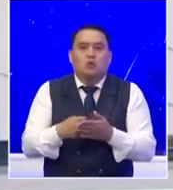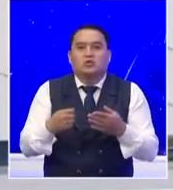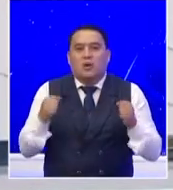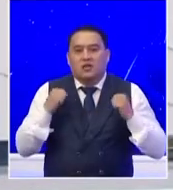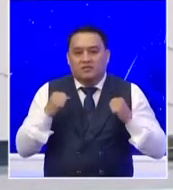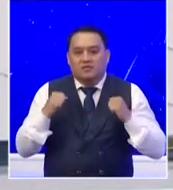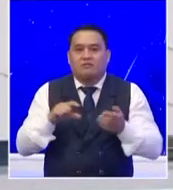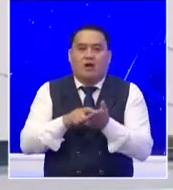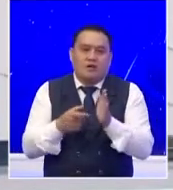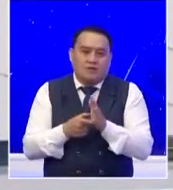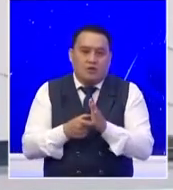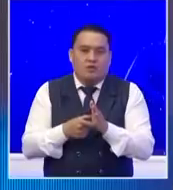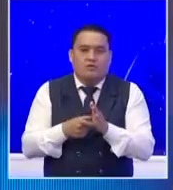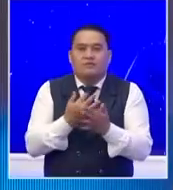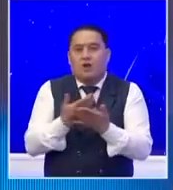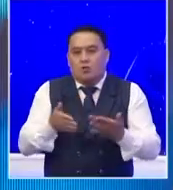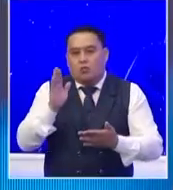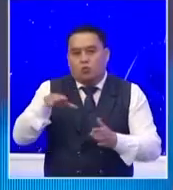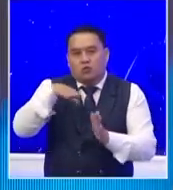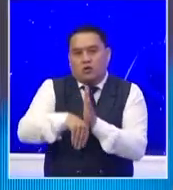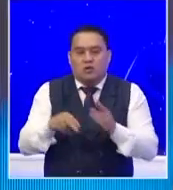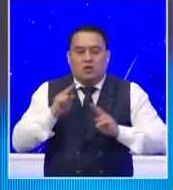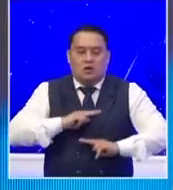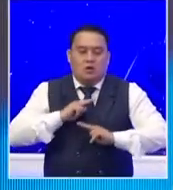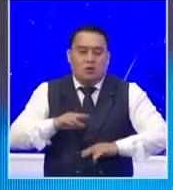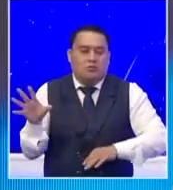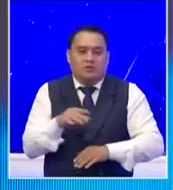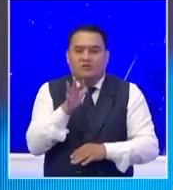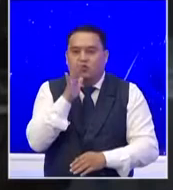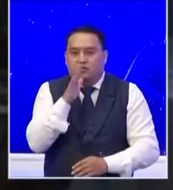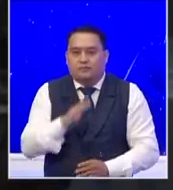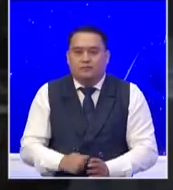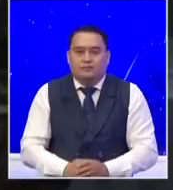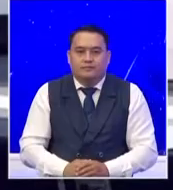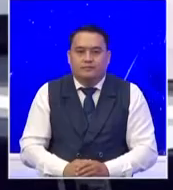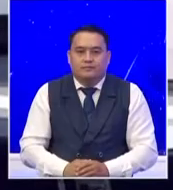всех спортивных залов. В них будут заниматься люди всех возрастов.